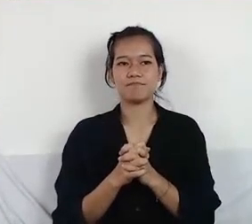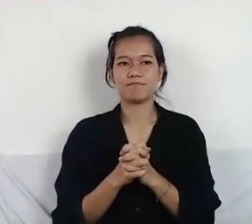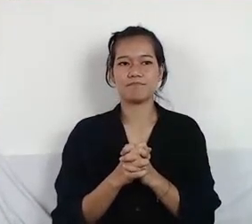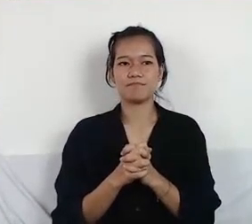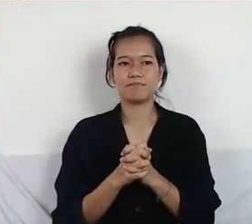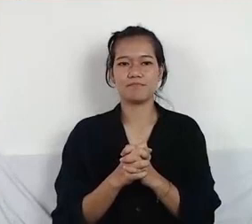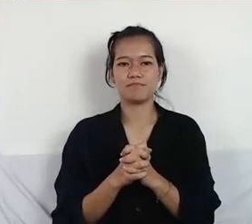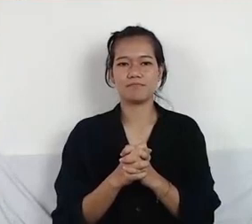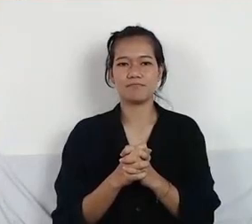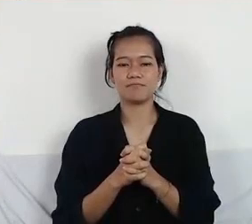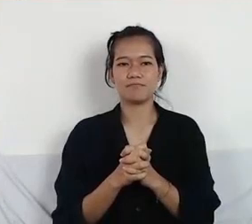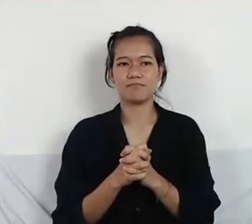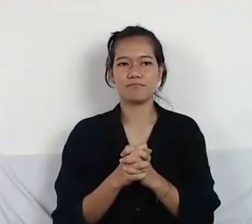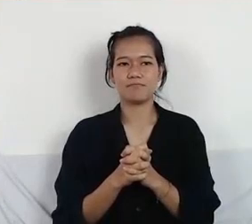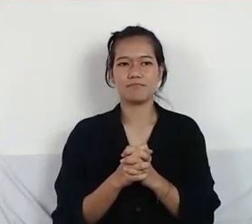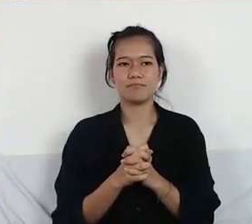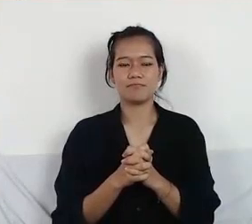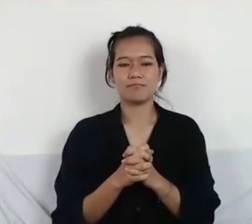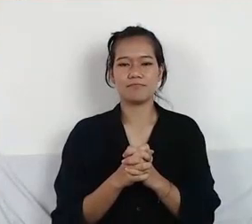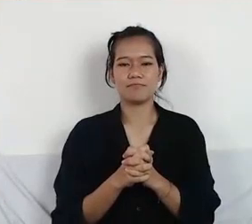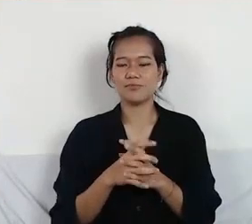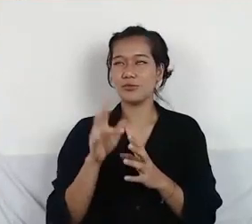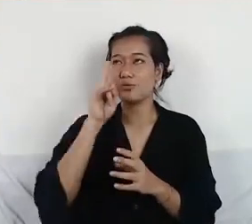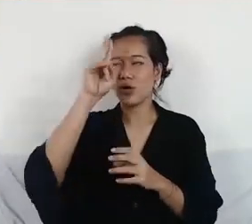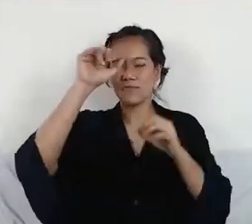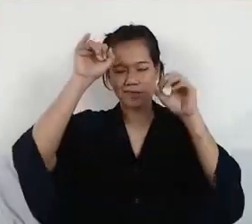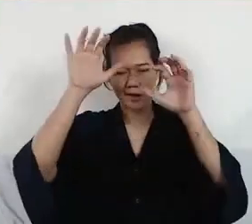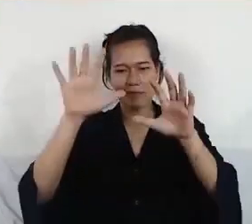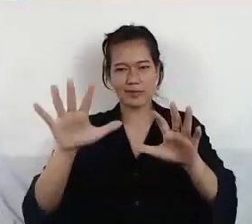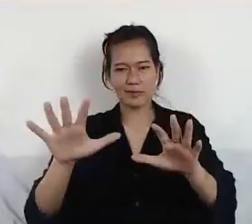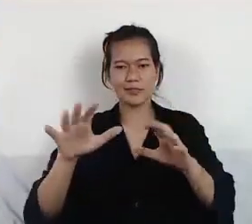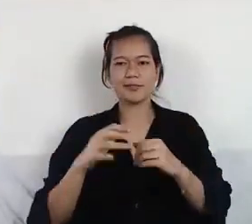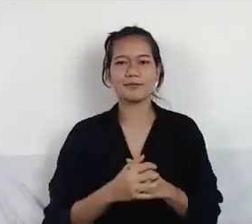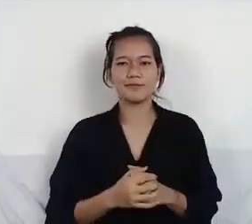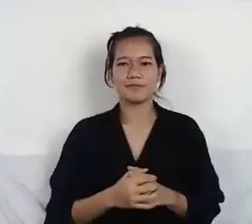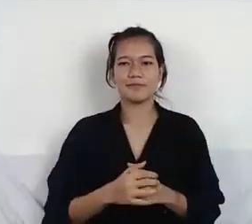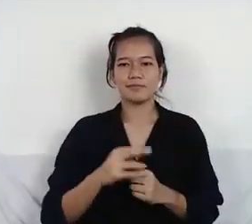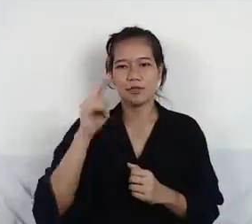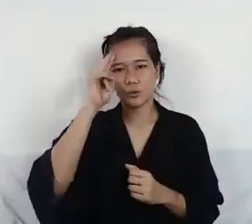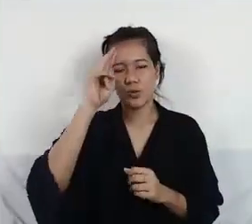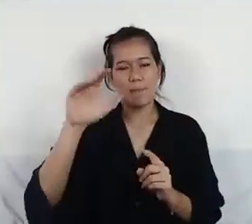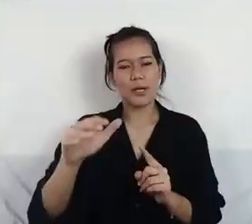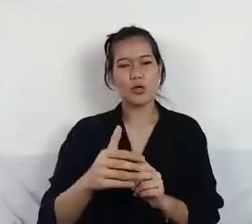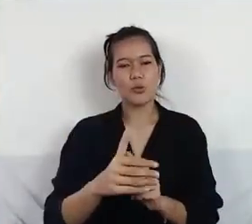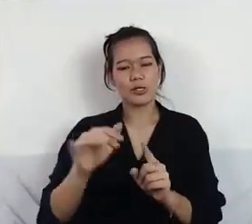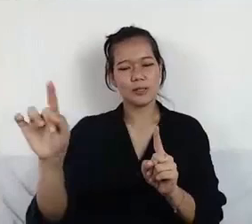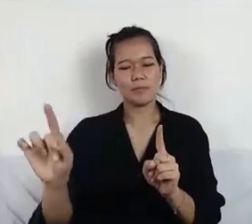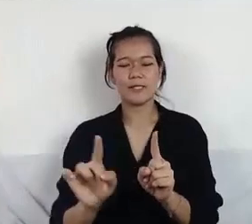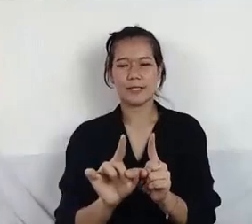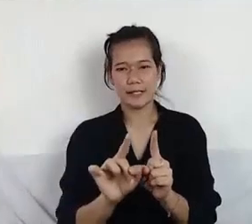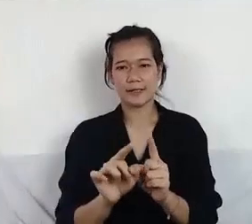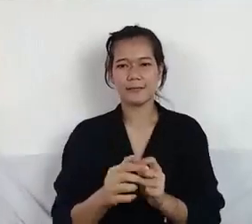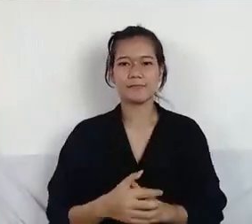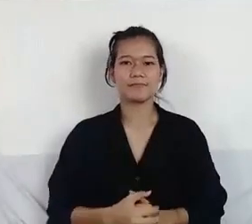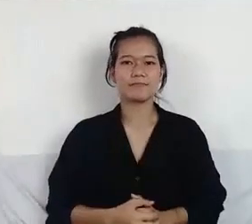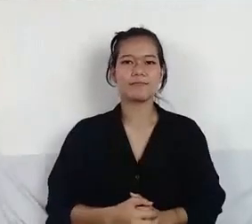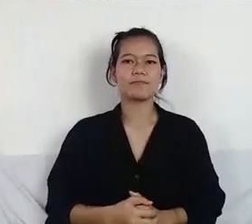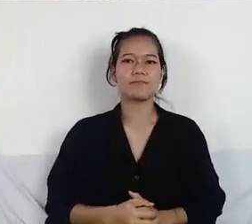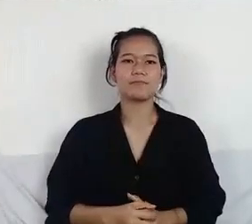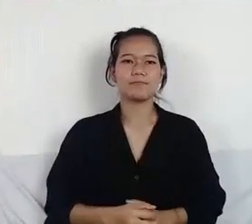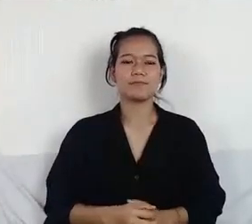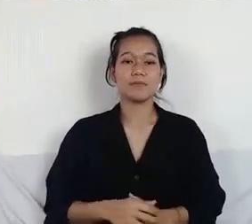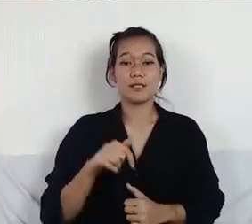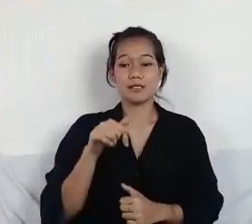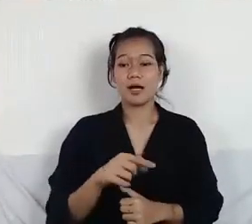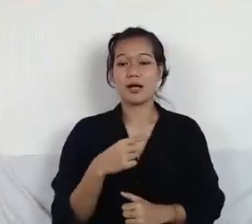Vanessa, kasih karunia-Mu hadir. Tuhan menopang, Tuhan menyertai, Tuhan menolong. Saat